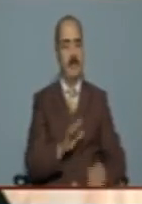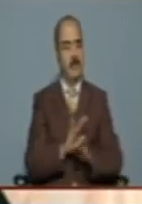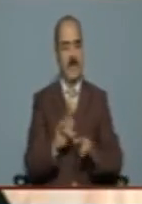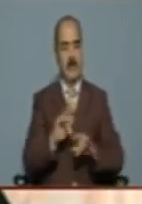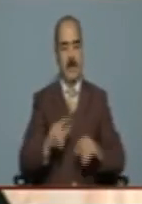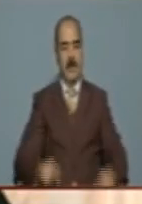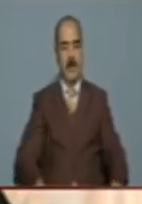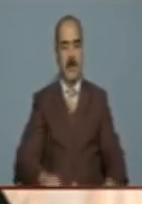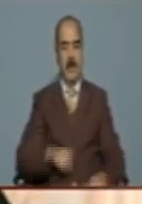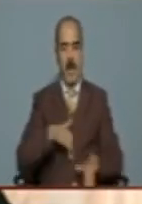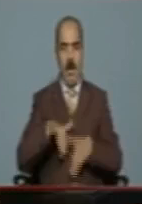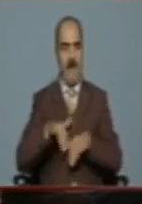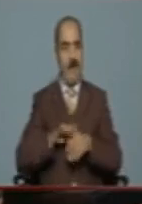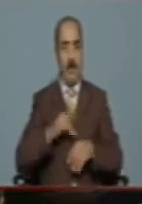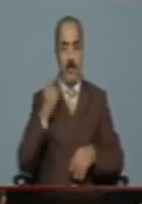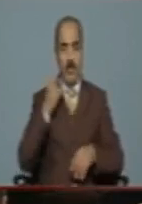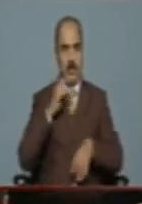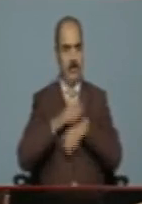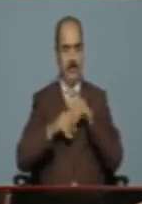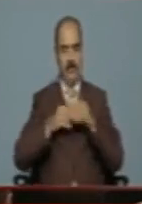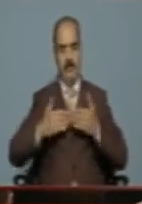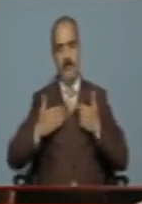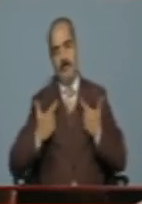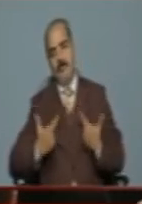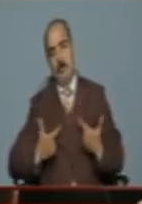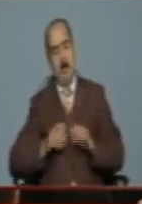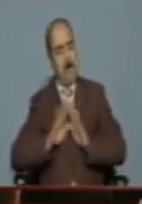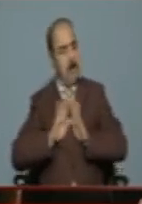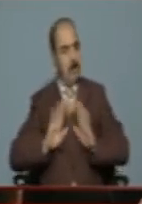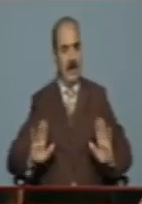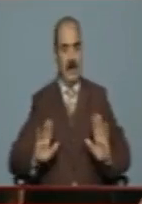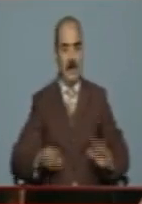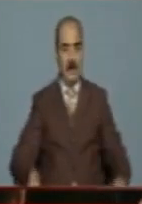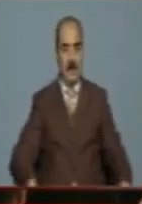وحياد رجال الشرطة في تأمين مقر الاقتراع.